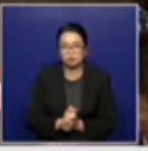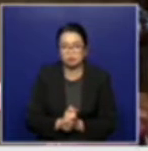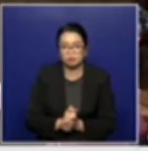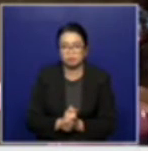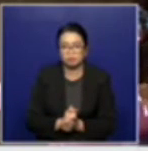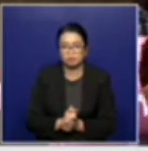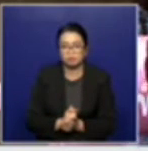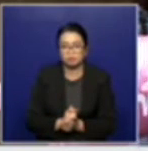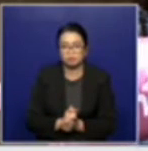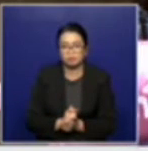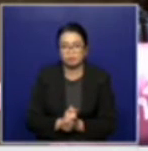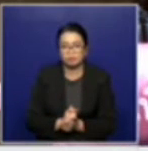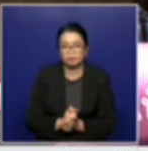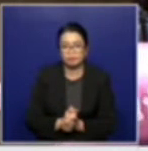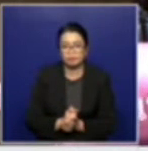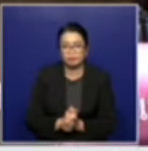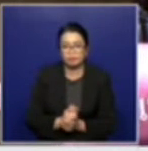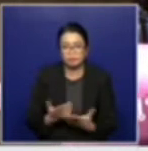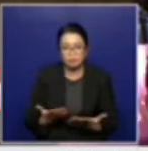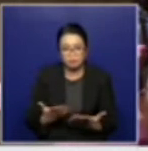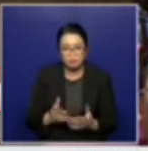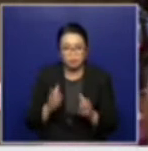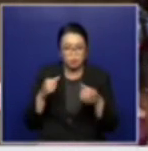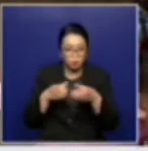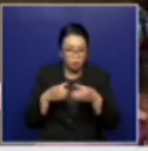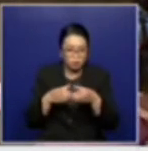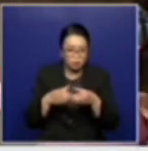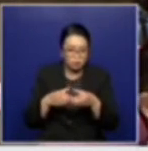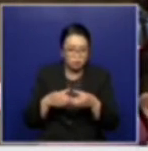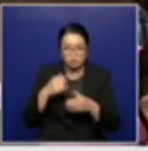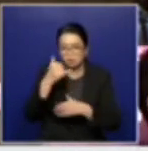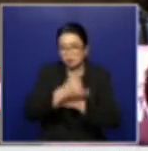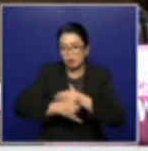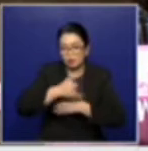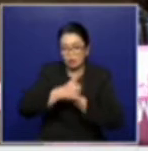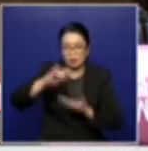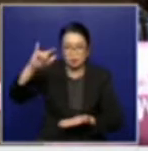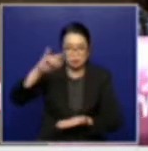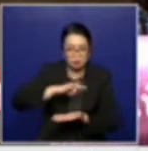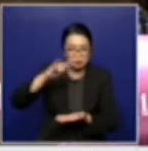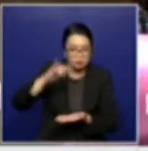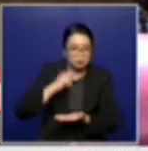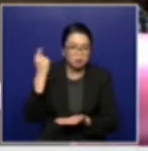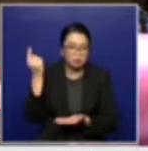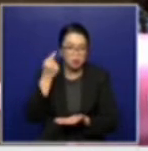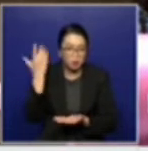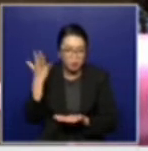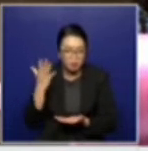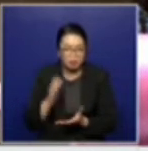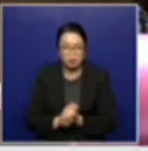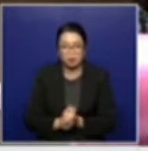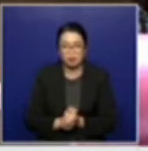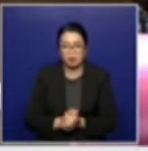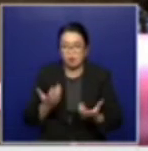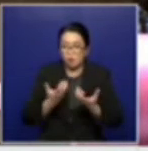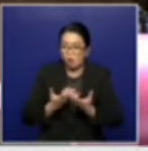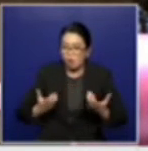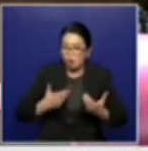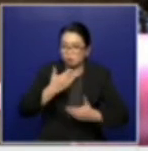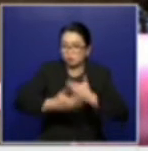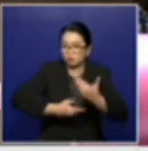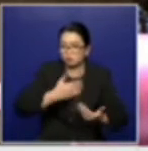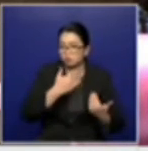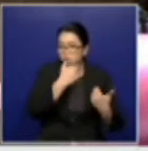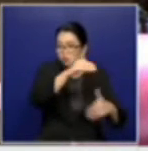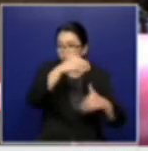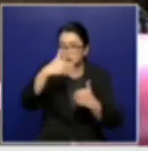ไม่ได้ไม่ว่าจะเป็นจำนวนนักท่องเที่ยวมีจำนวนลดลงภาคการส่งออกของไทยมีแนวโน้มห